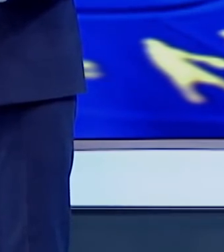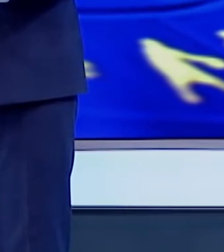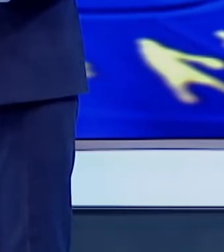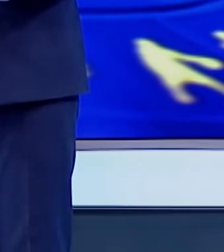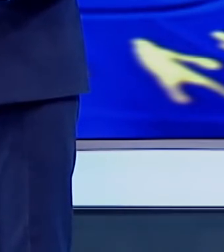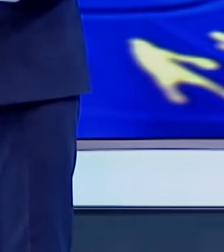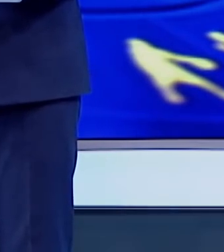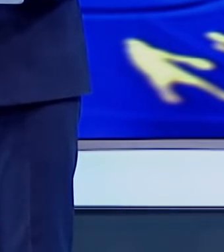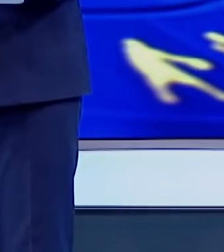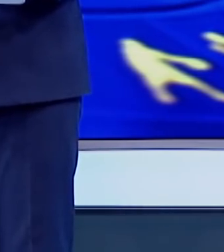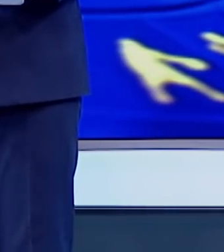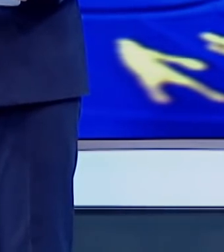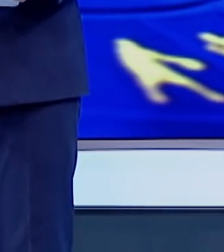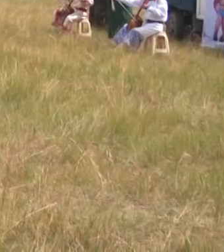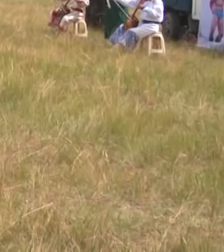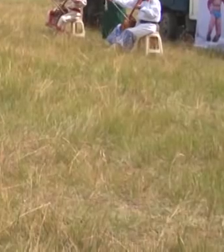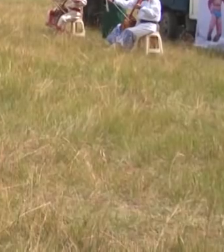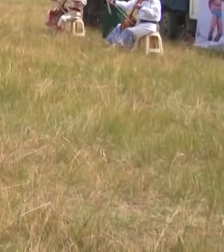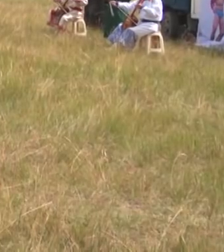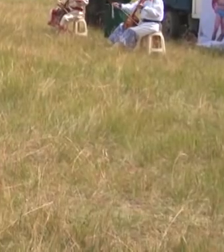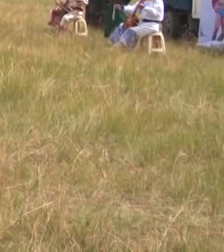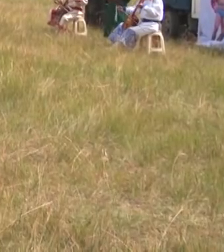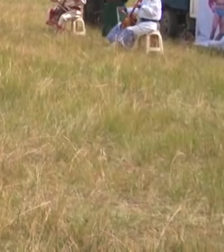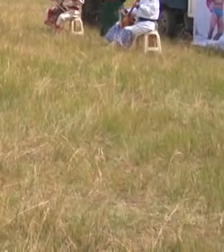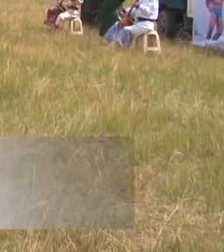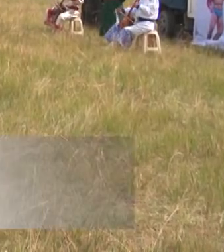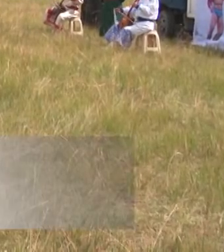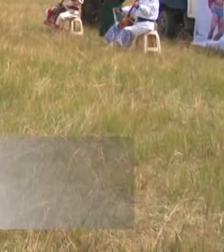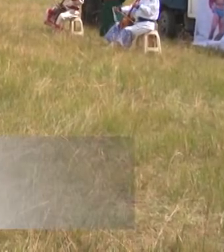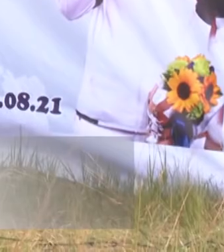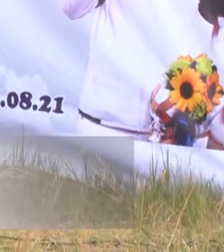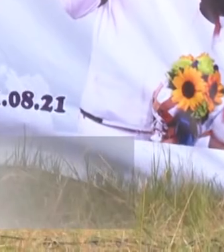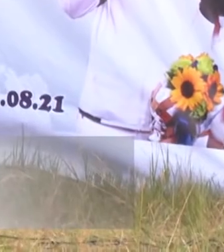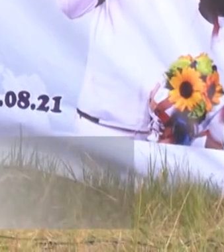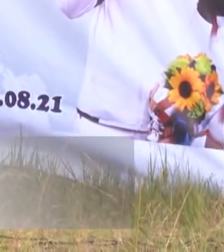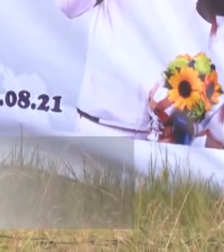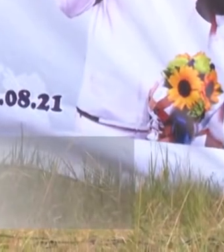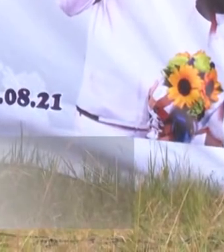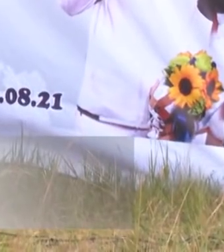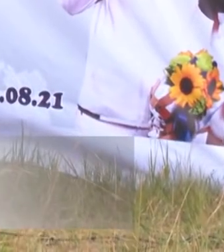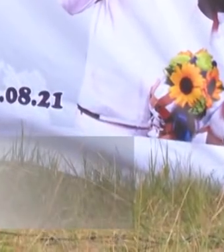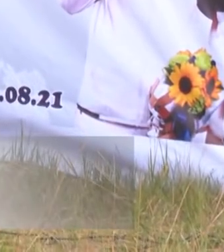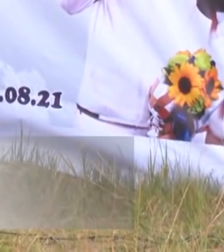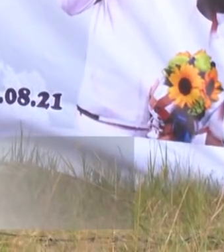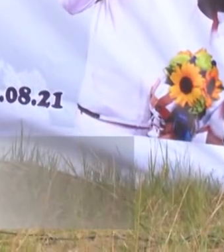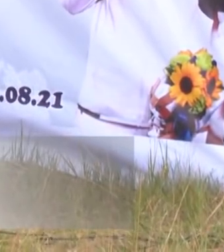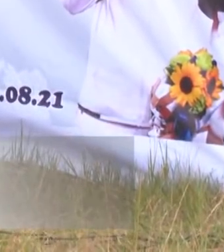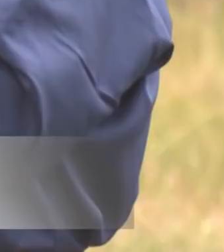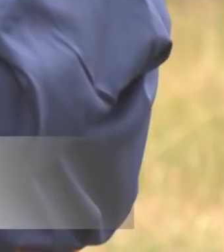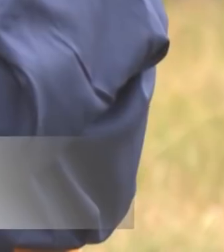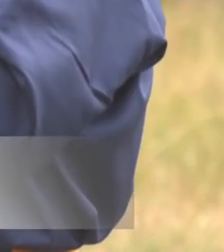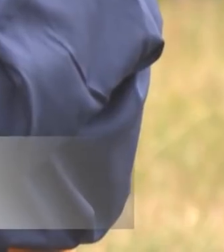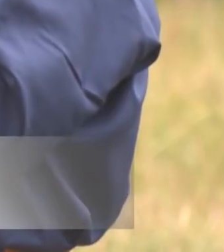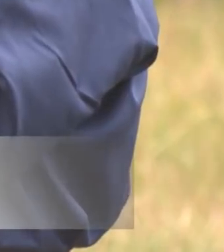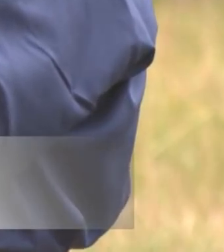газраас 2 өрөө байраар шагнаж урамшуулсан байна. Ховд аймгийн Булган сумын нутгийн зөвлөлөөс алдартнуудаа алдаршуулах зорилготойгоор